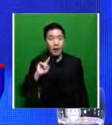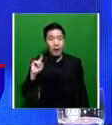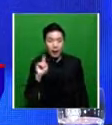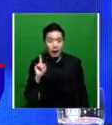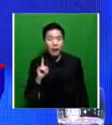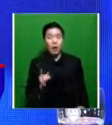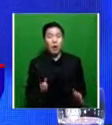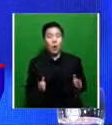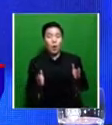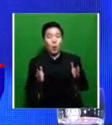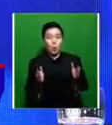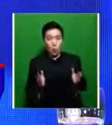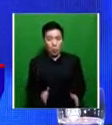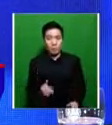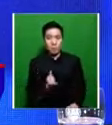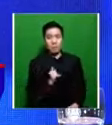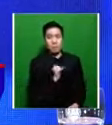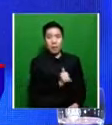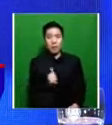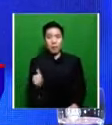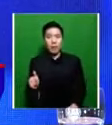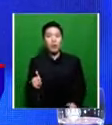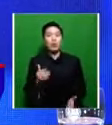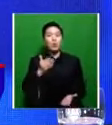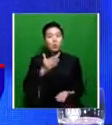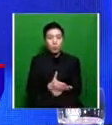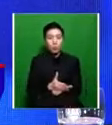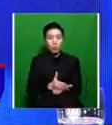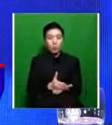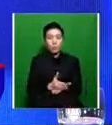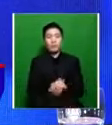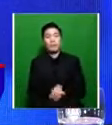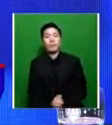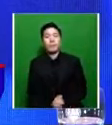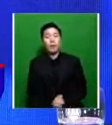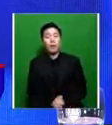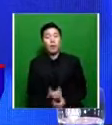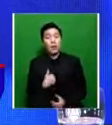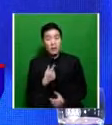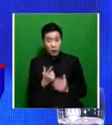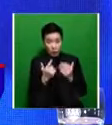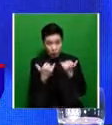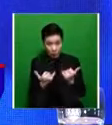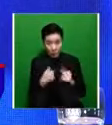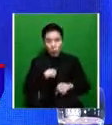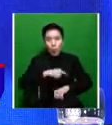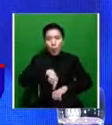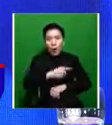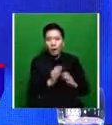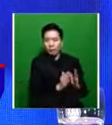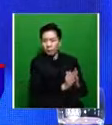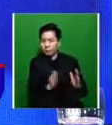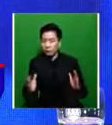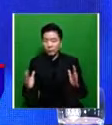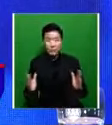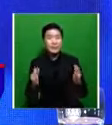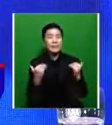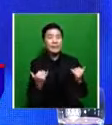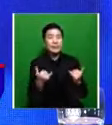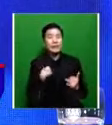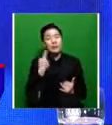ำกัดไม่ให้คนเดินทางนะครับในช่วงนี้ผมย้ำคำว่าในช่วงนี้นะครับเพราะว่าเป็นช่วง